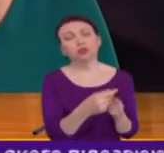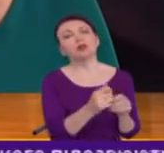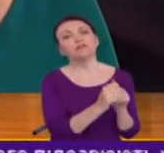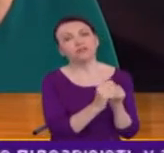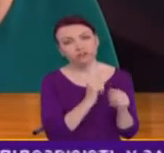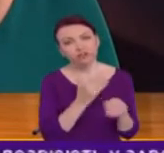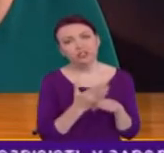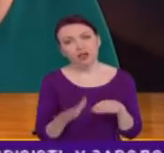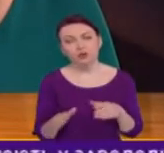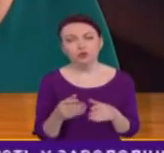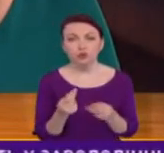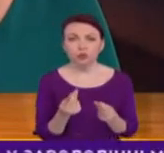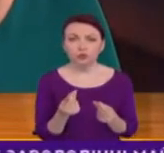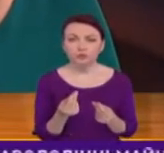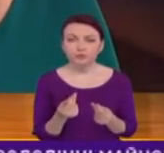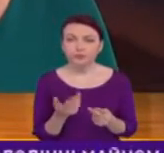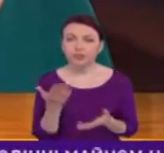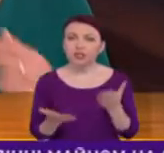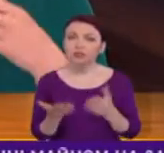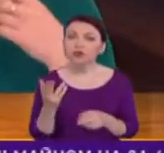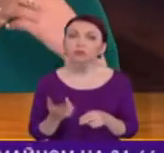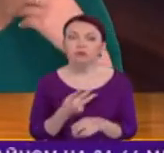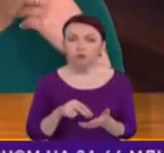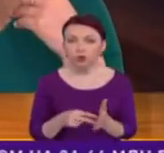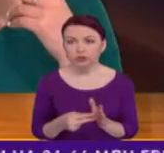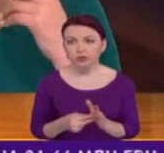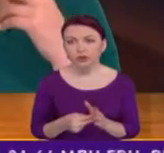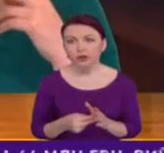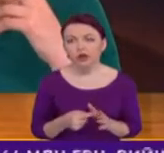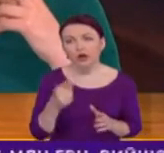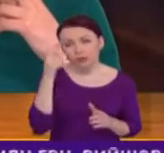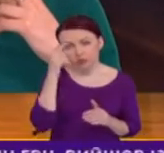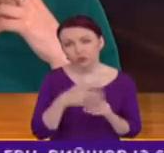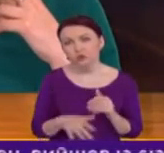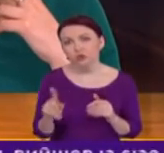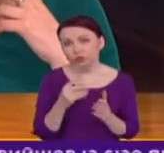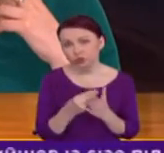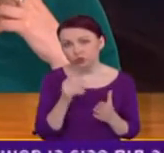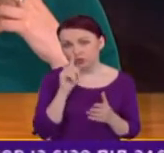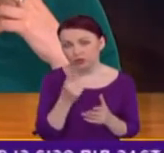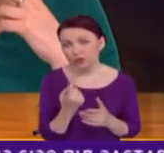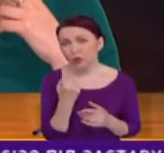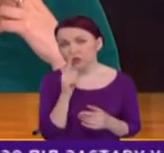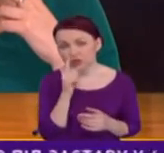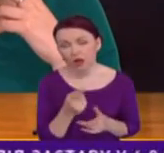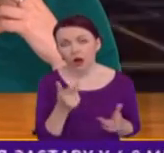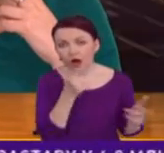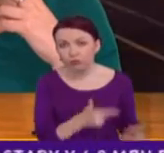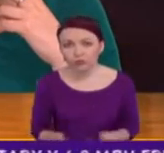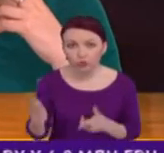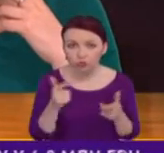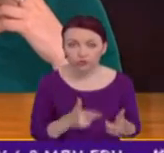не потрібно робити проєкти. А ми розуміємо, що бюджетний рік всього-навсього відбувається рік, а підготовка до